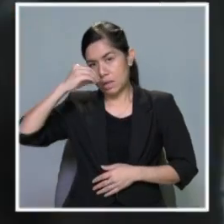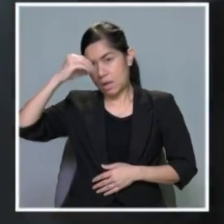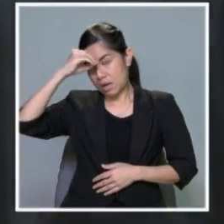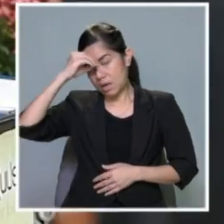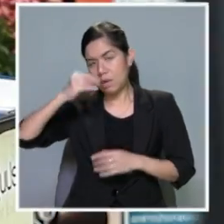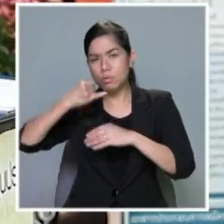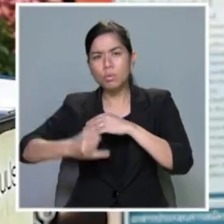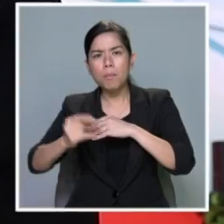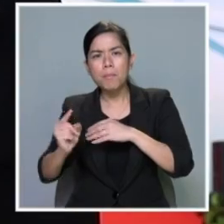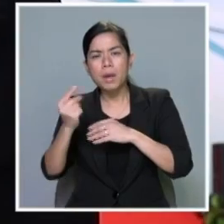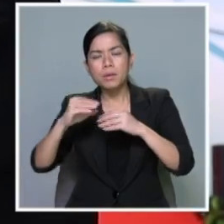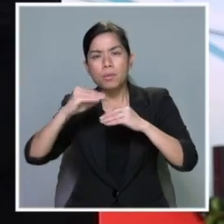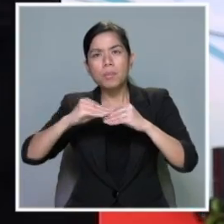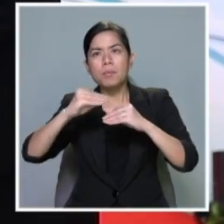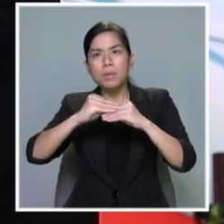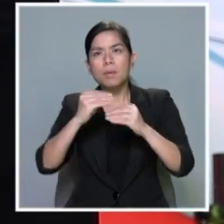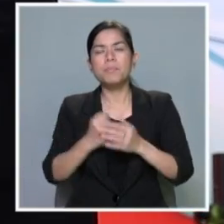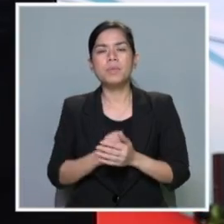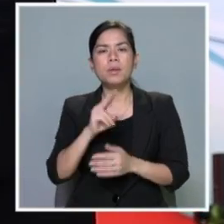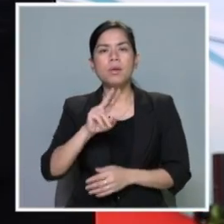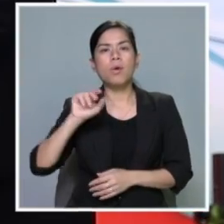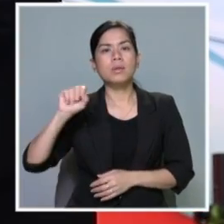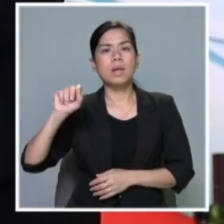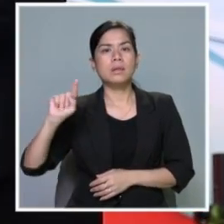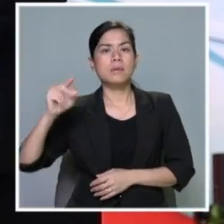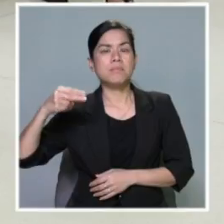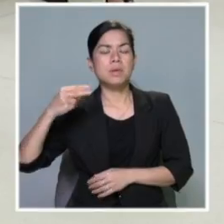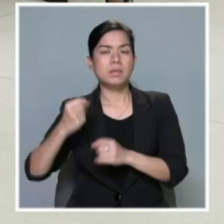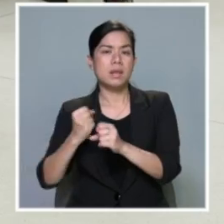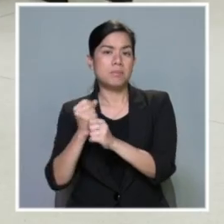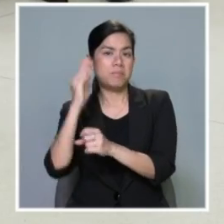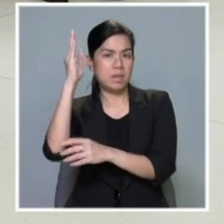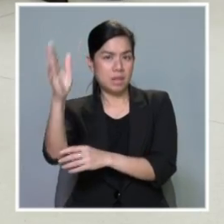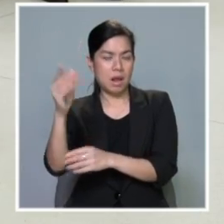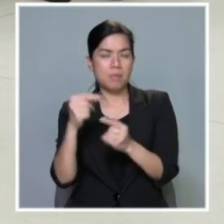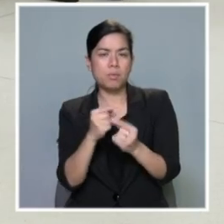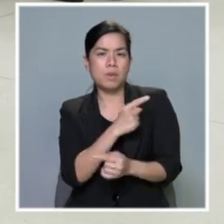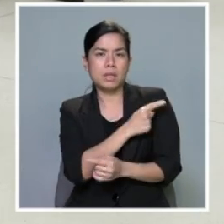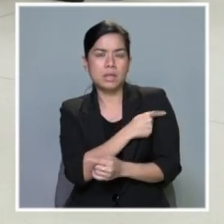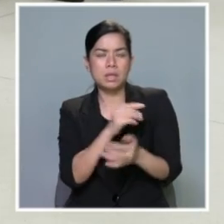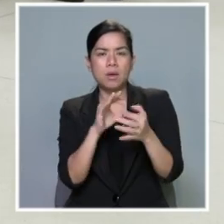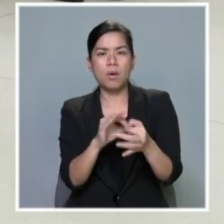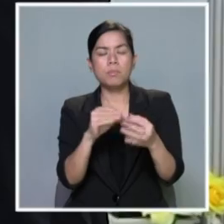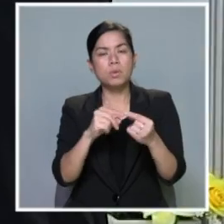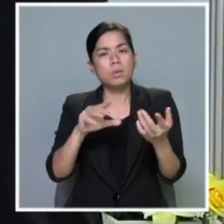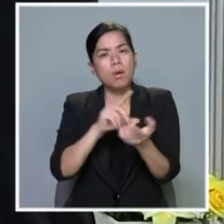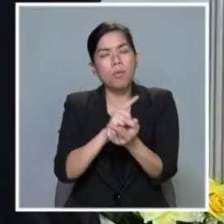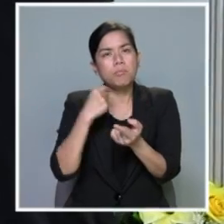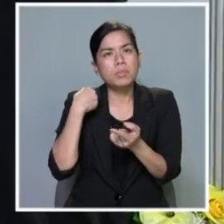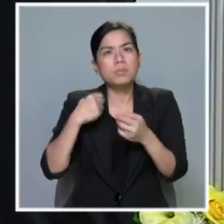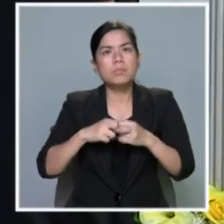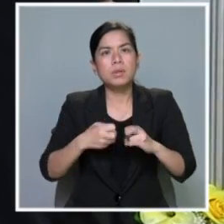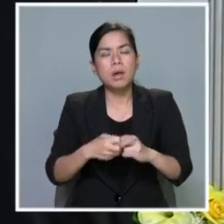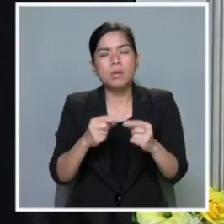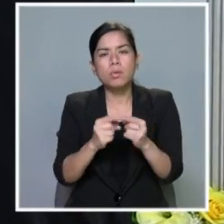มาณ 210,000 คนในเดือนมีนาคมปีหน้าโดยเฉพาะปริญญาตรีสายสังคมจนอาจมีภาวะว่างงานในช่วงเวล